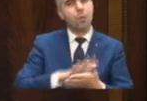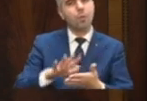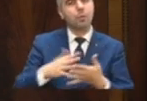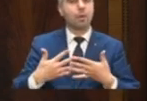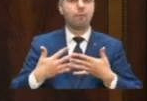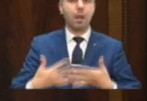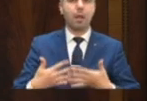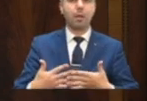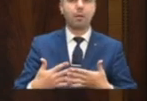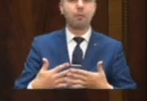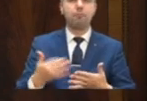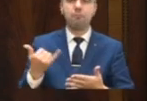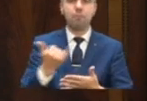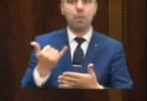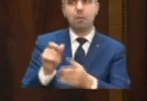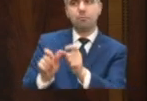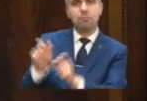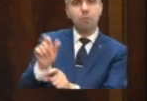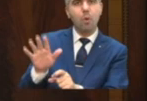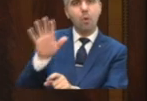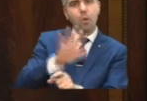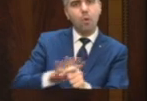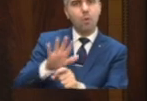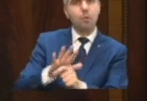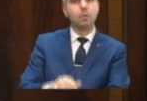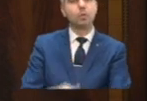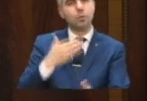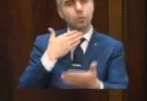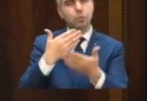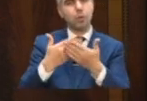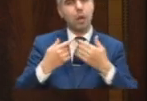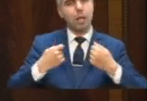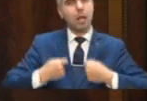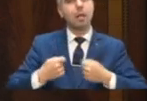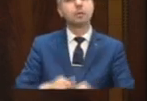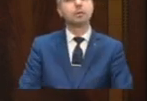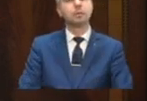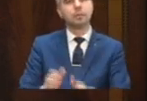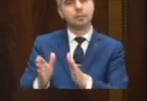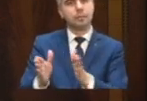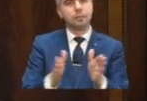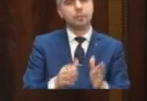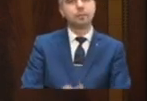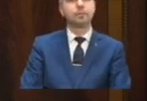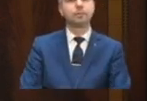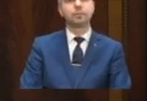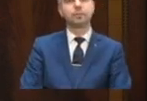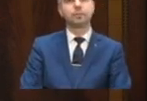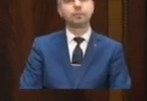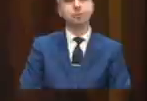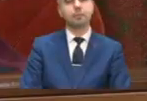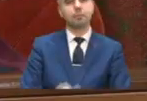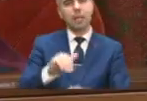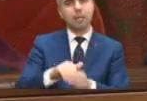المغاربه اللي هما كيغيروا واللي عندهم غيره وطنيه في هذا العمل هذا. شكرا سيد الرئيس المحترم. النائب المحترم، مداخله الان